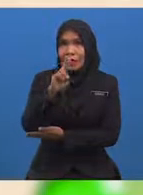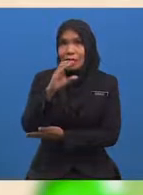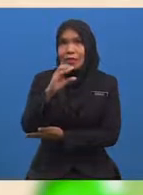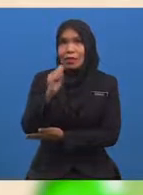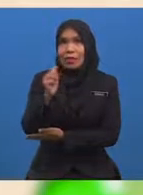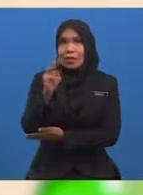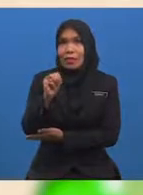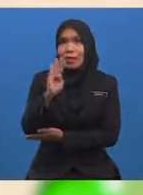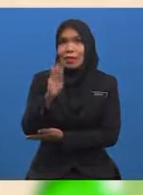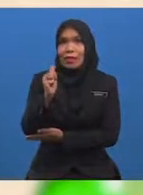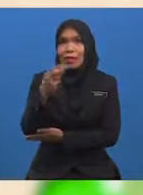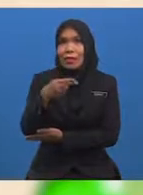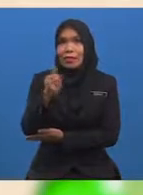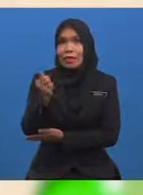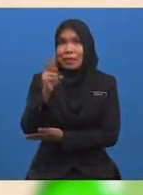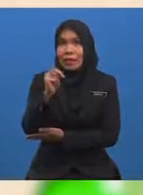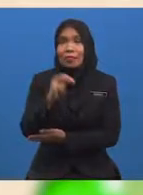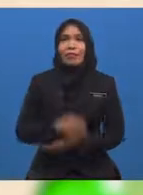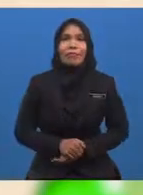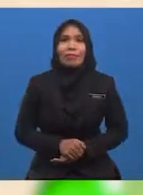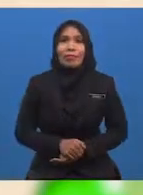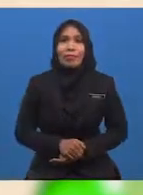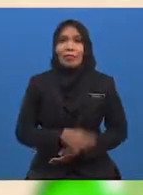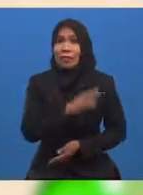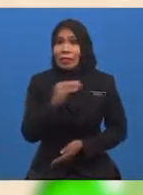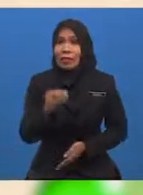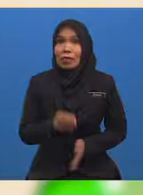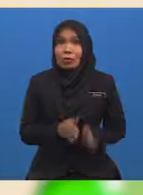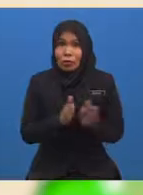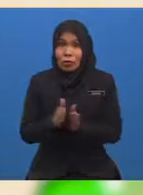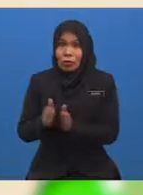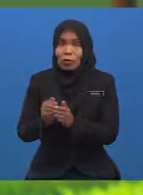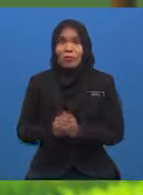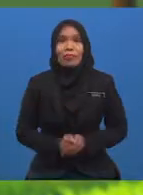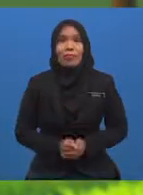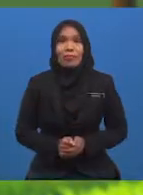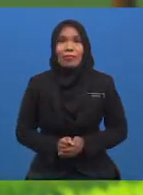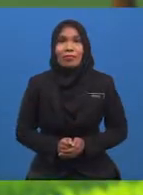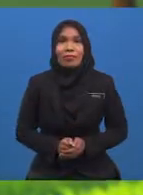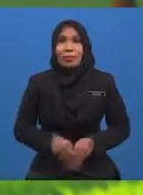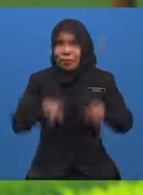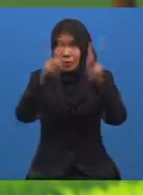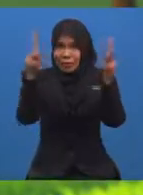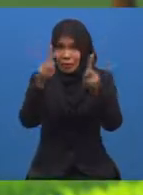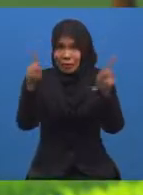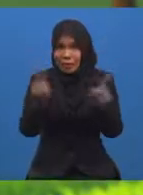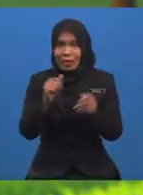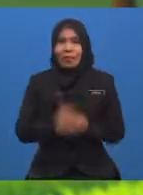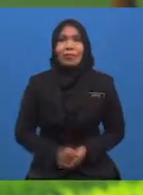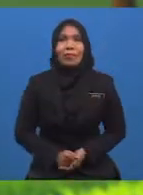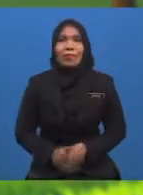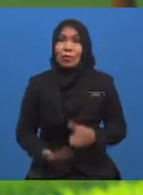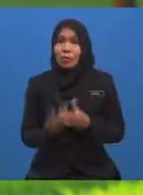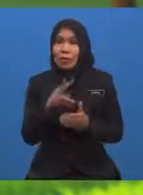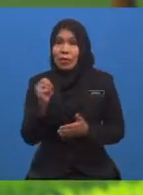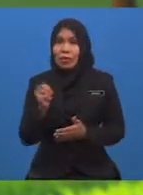menyusun peringkat-peringkat tumbesaran tumbuhan. Tumbuhan juga merupakan